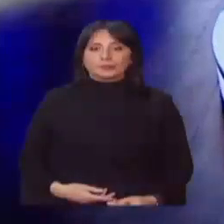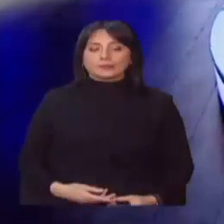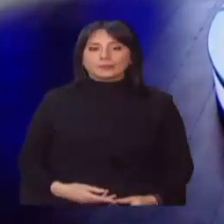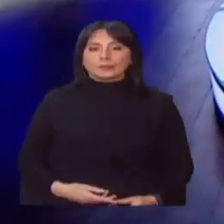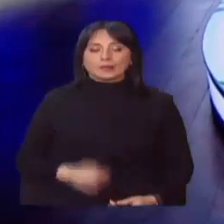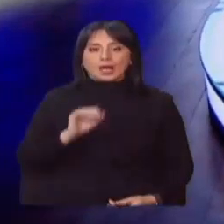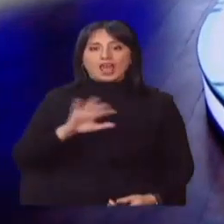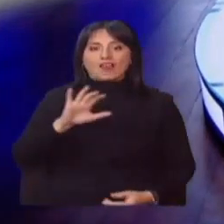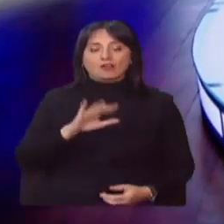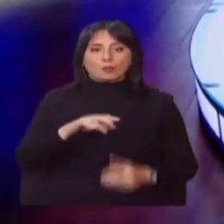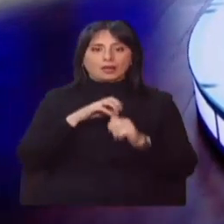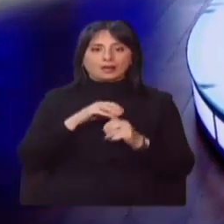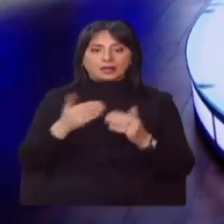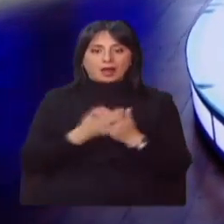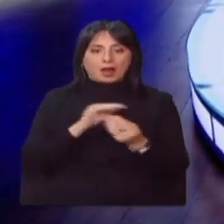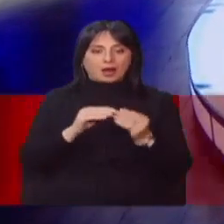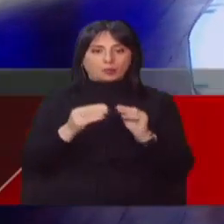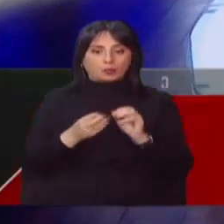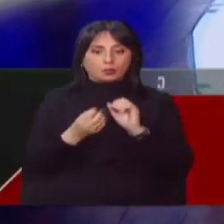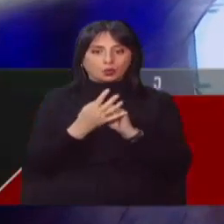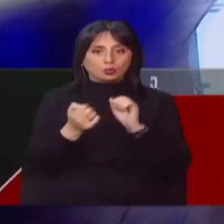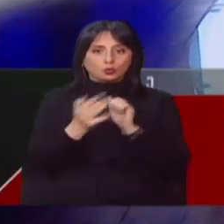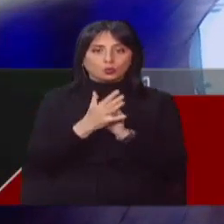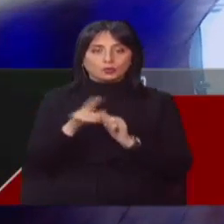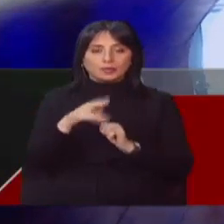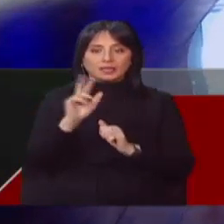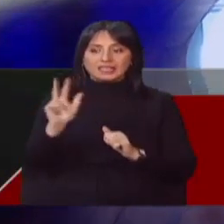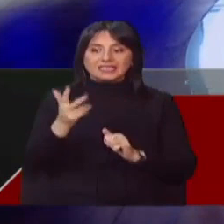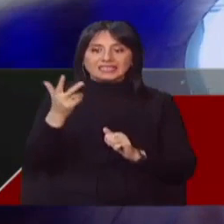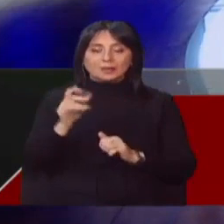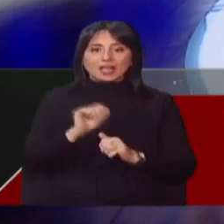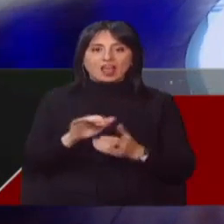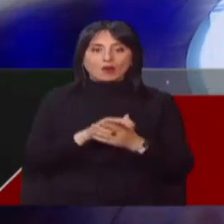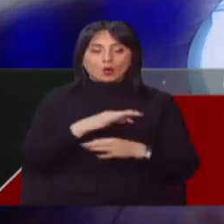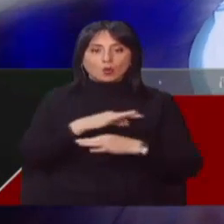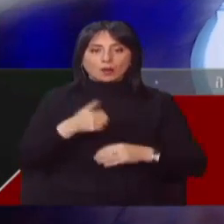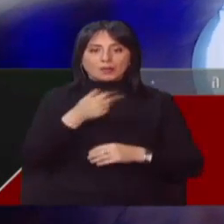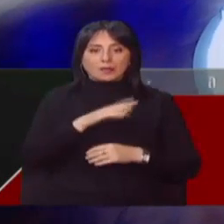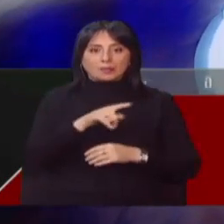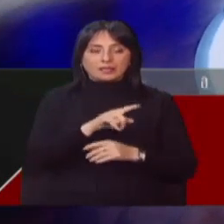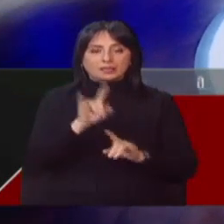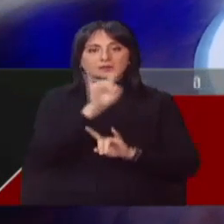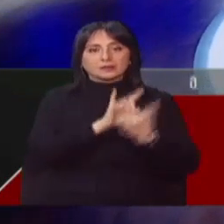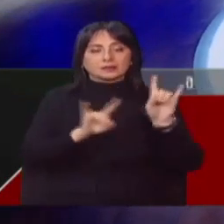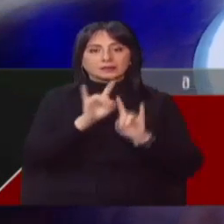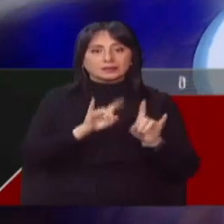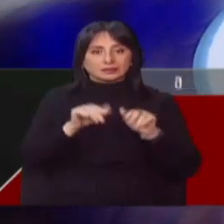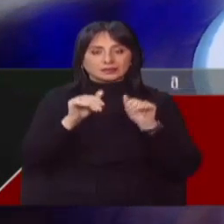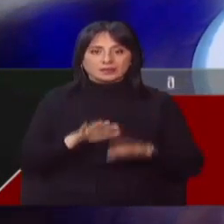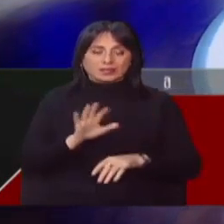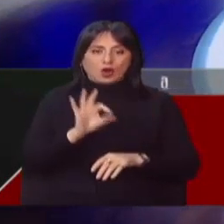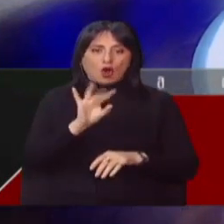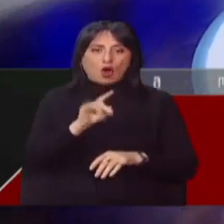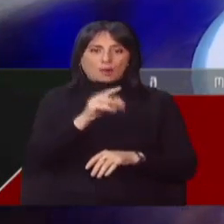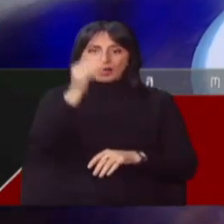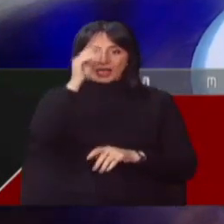ევროპელი ლიდერები ახალი გამოწვევის წინაშე 14-15 დეკემბრის სამიტამდე ევროკავშირი უნგრეთის პრემიერის გადარწმუნებას ცდილობს. ვიქტორ ორბანის